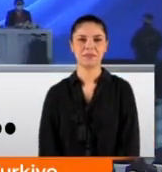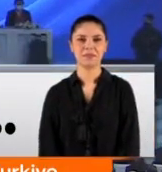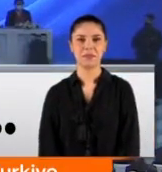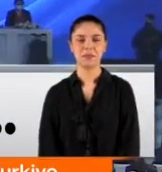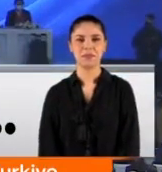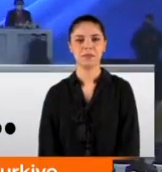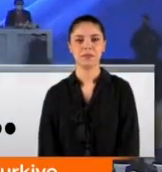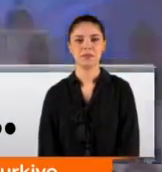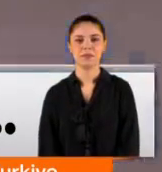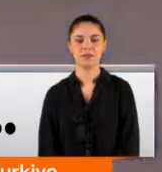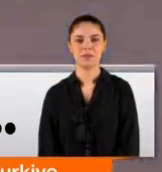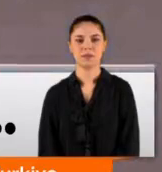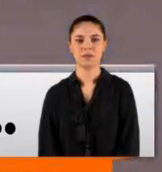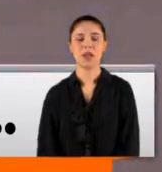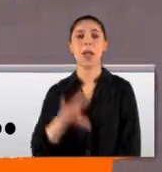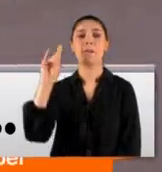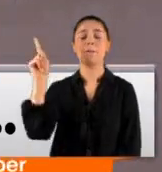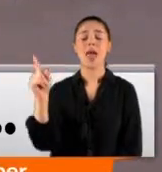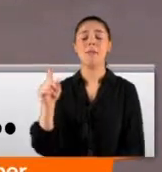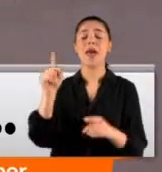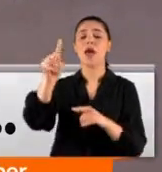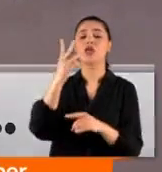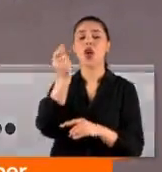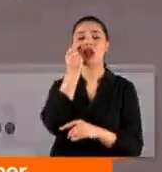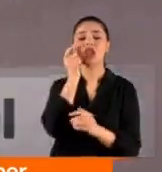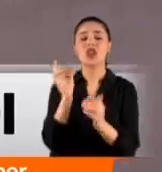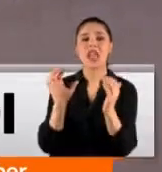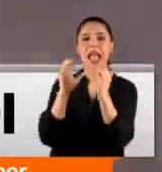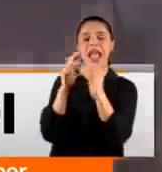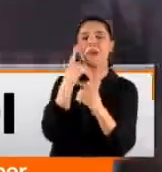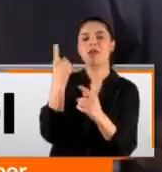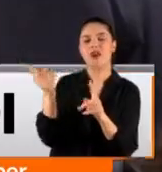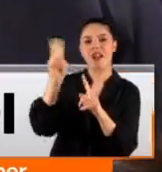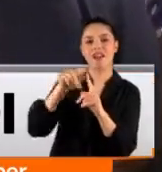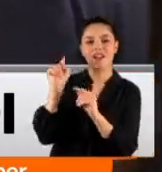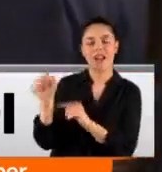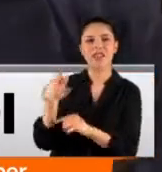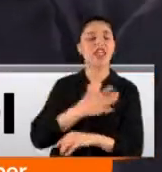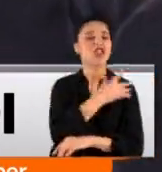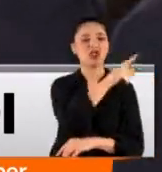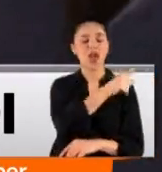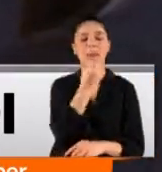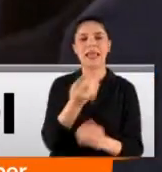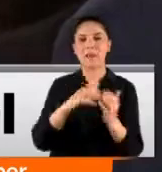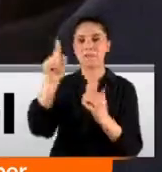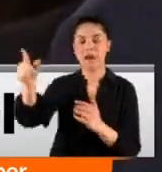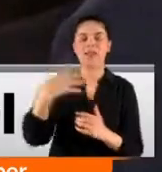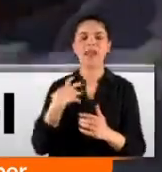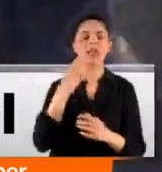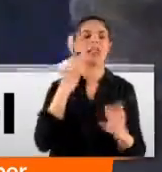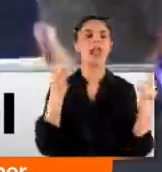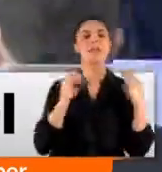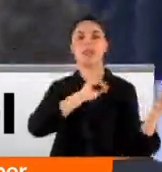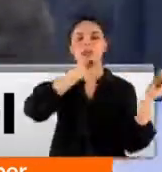bir maratondur. MHP kongreye 4 kişilik geniş bir heyetle katıldı. CHP ve İYİ Parti de temsilci